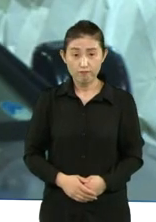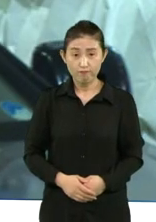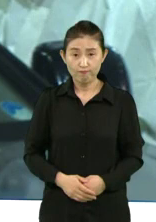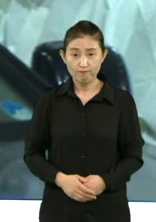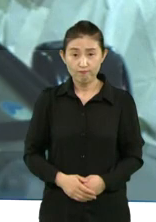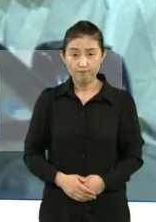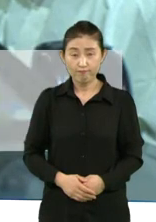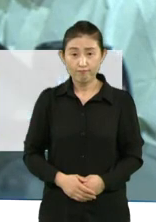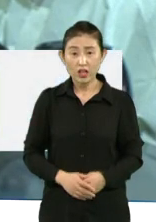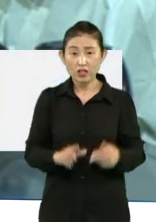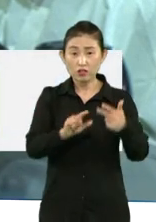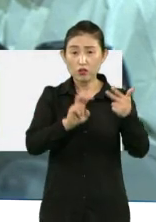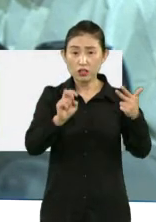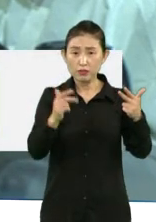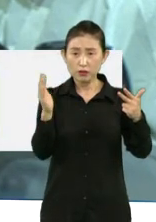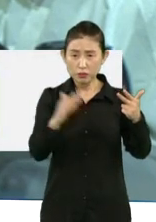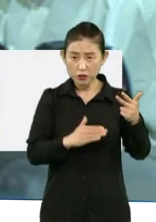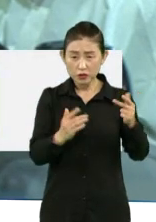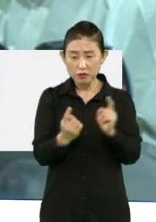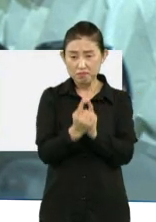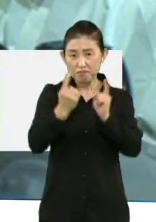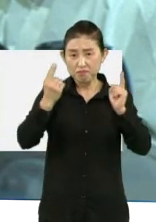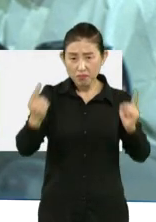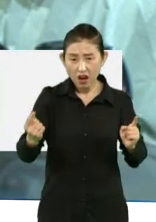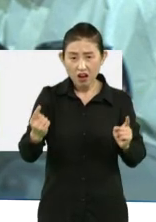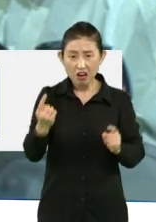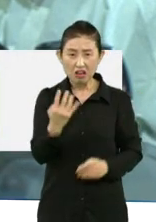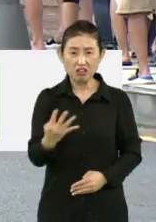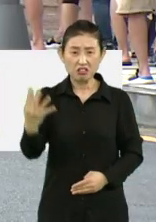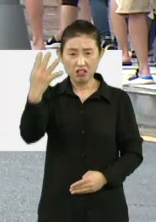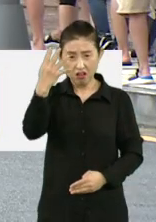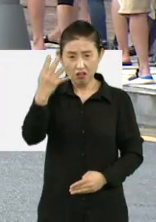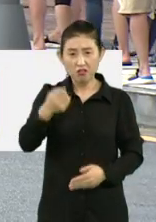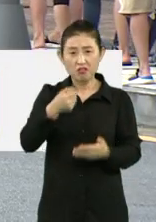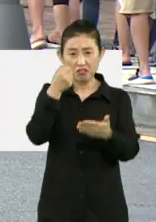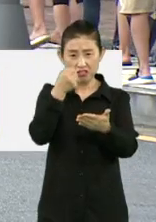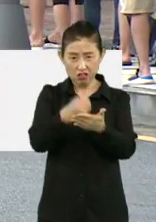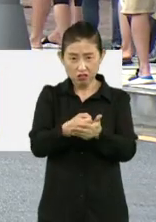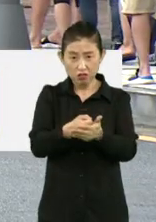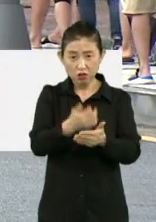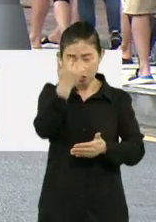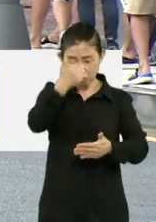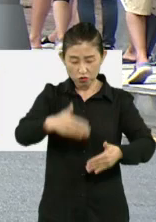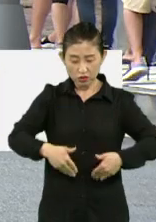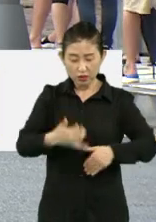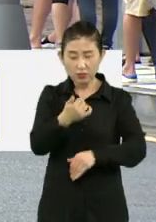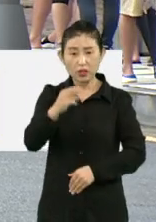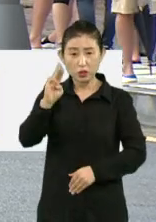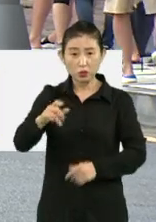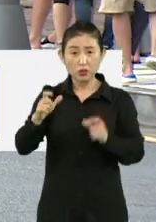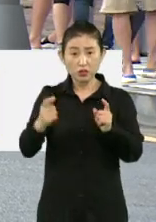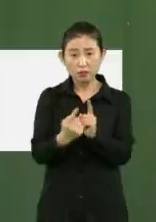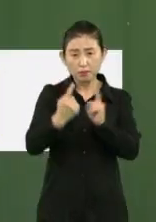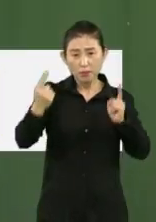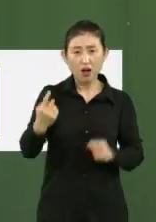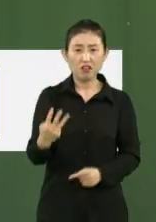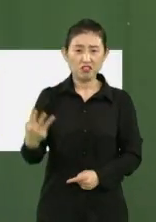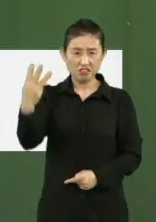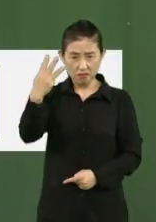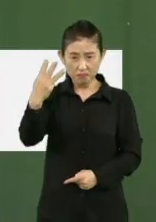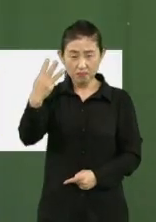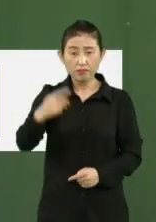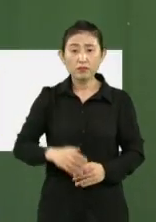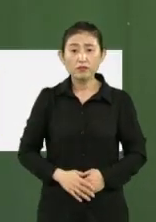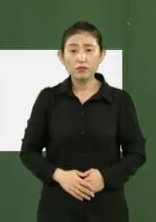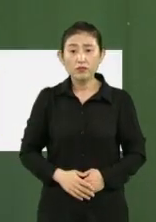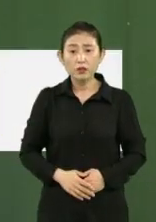이렇게 오는 27일부터 대전은 사회적 거리두기를 최고 단계인 4단계, 충남과 세종은 거리두기 3단계로 격상하는